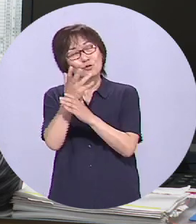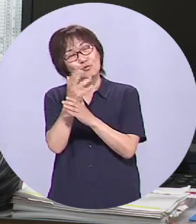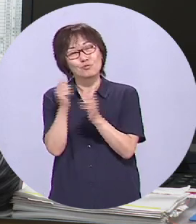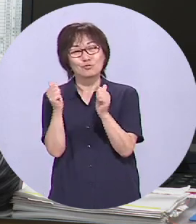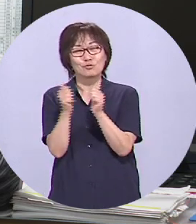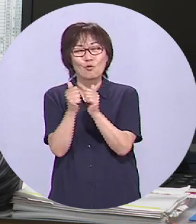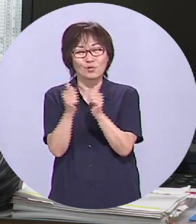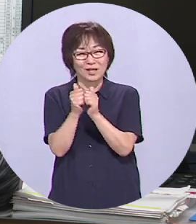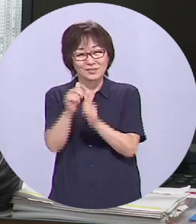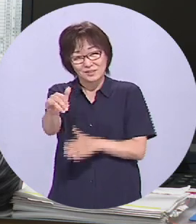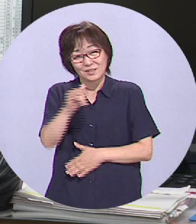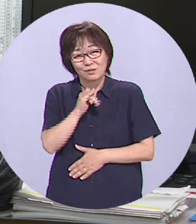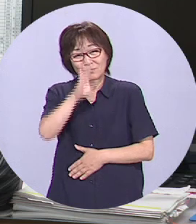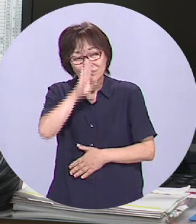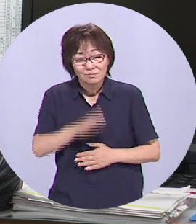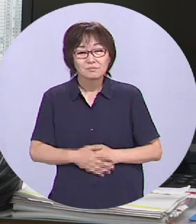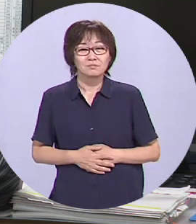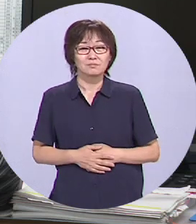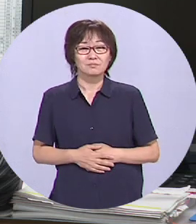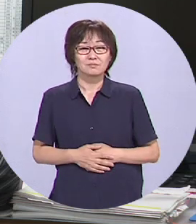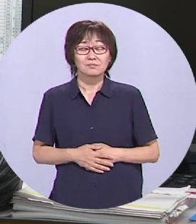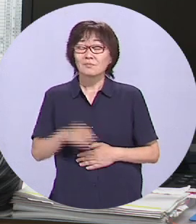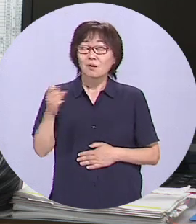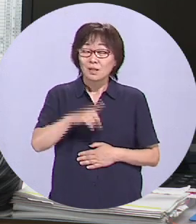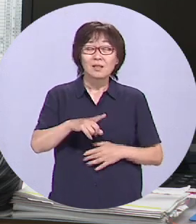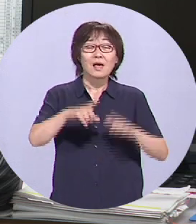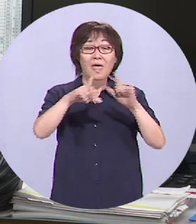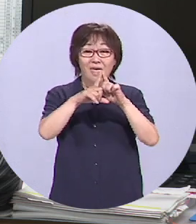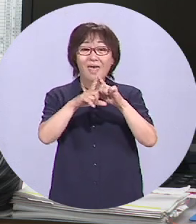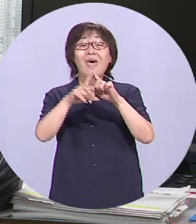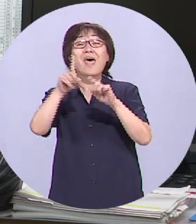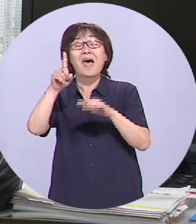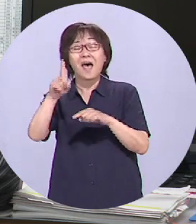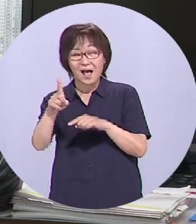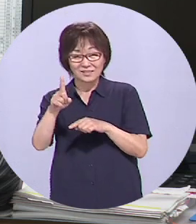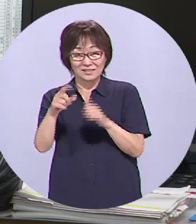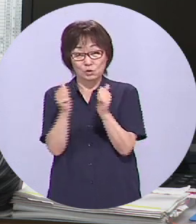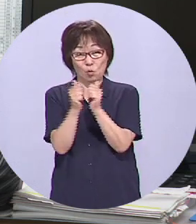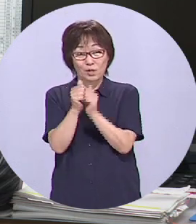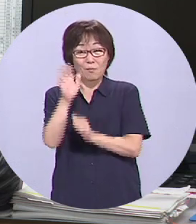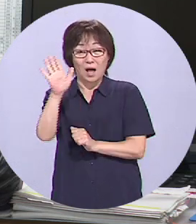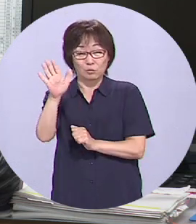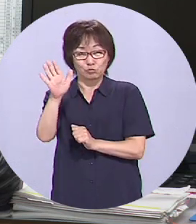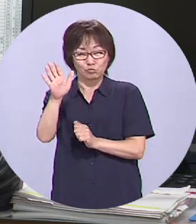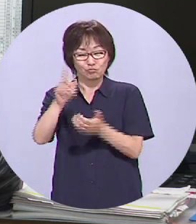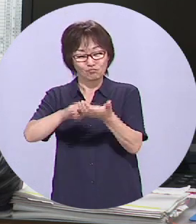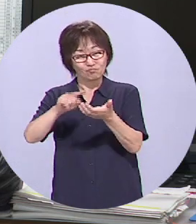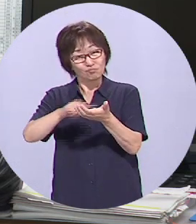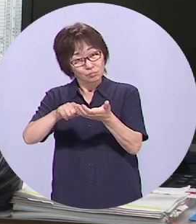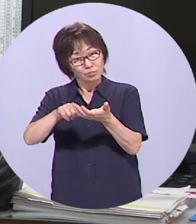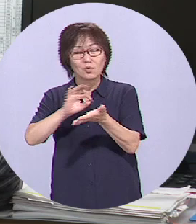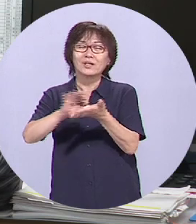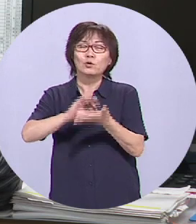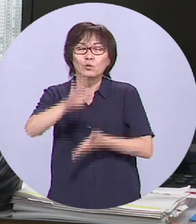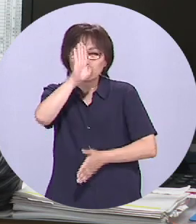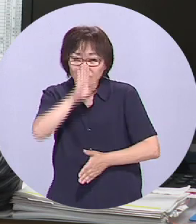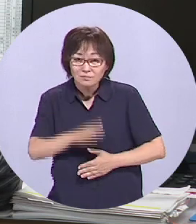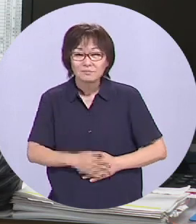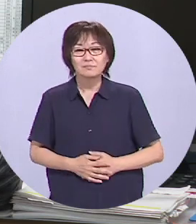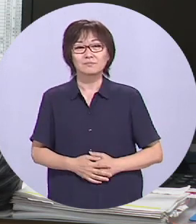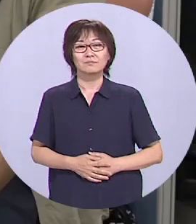相談ください。また AI 相談もありますので、ぜひご利用いただきたいと思います